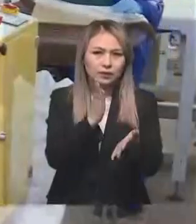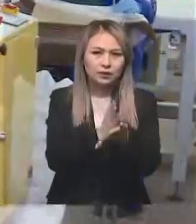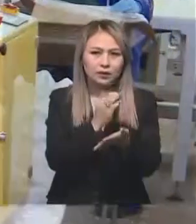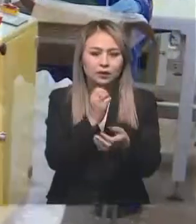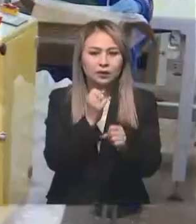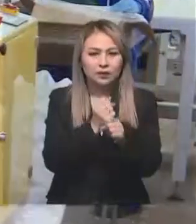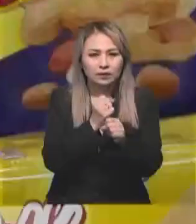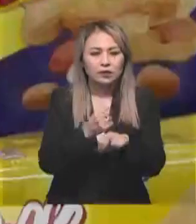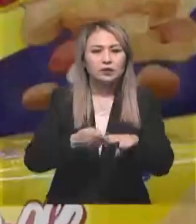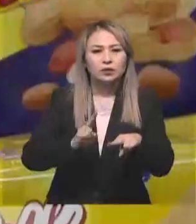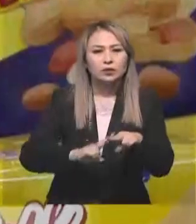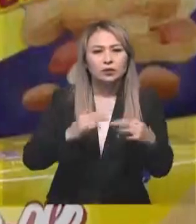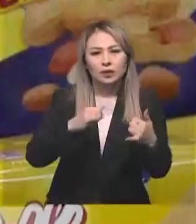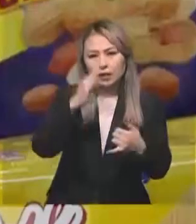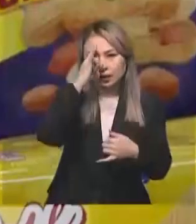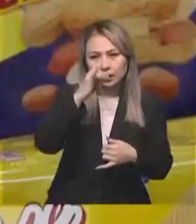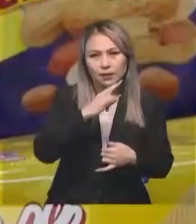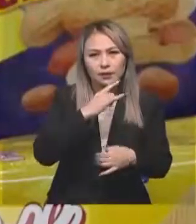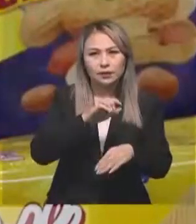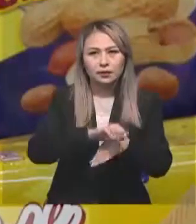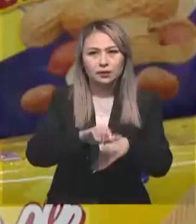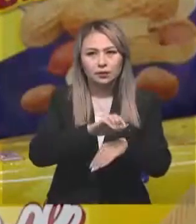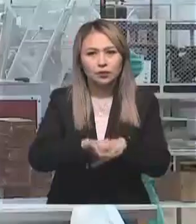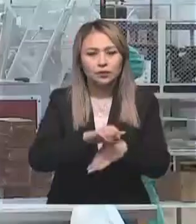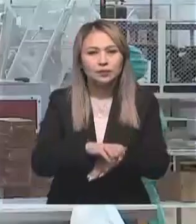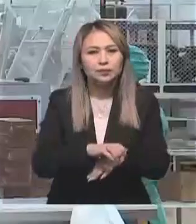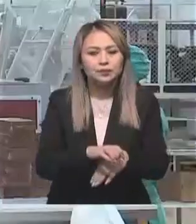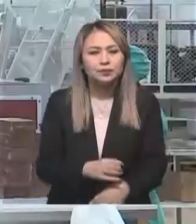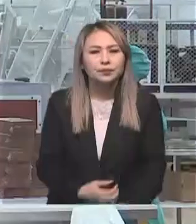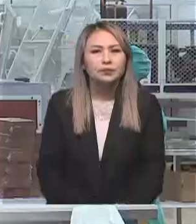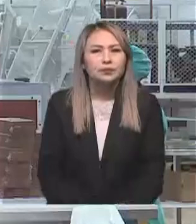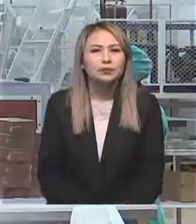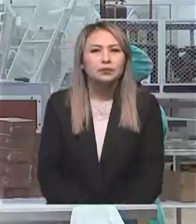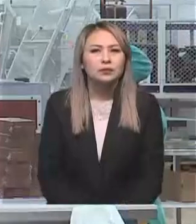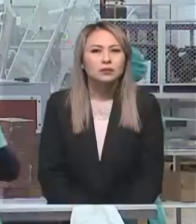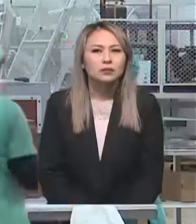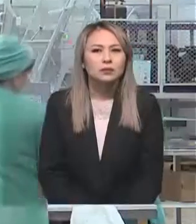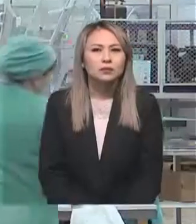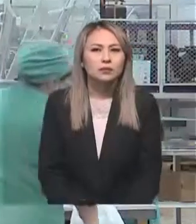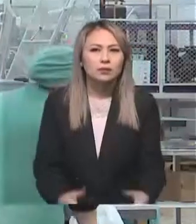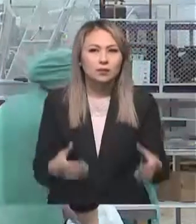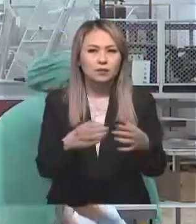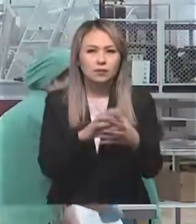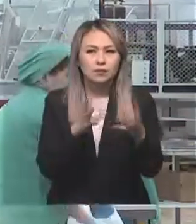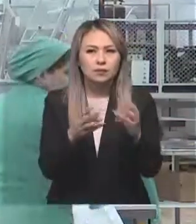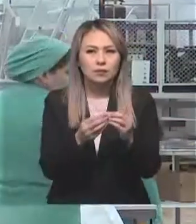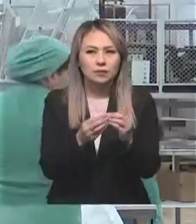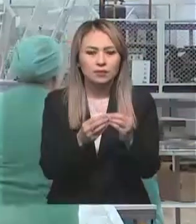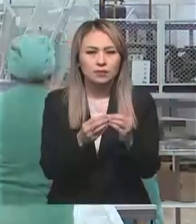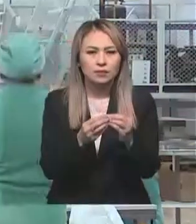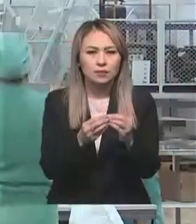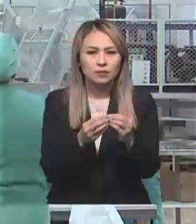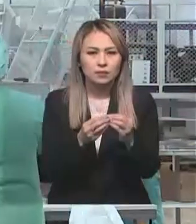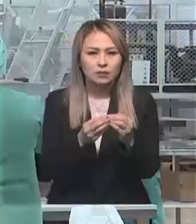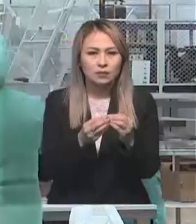Шетелмен сауда саттыққа Қазақ экспорт ұлттық компаниясы қолдау көрсетуде. Сатып алушы компания бізге ақшасын төлемей кетсе,